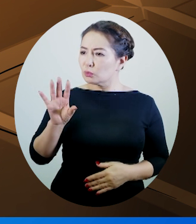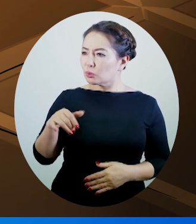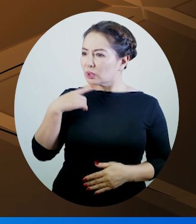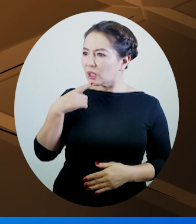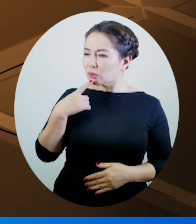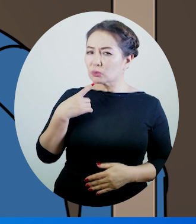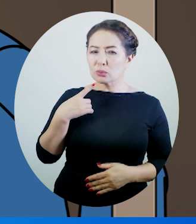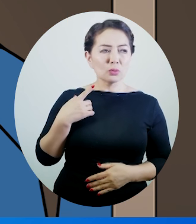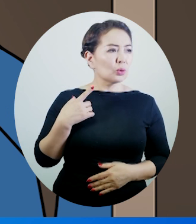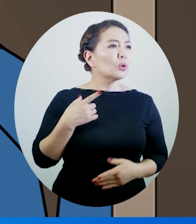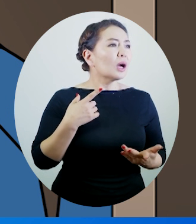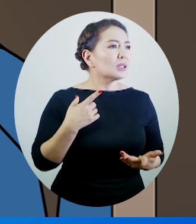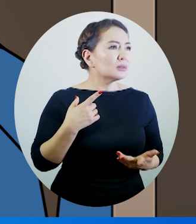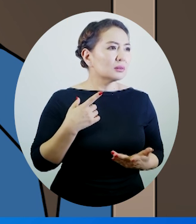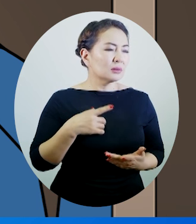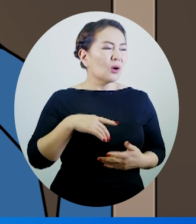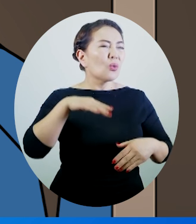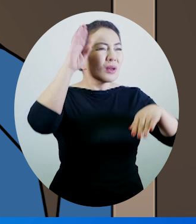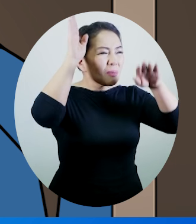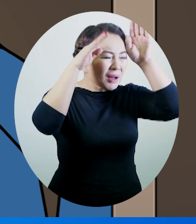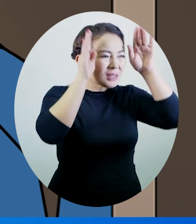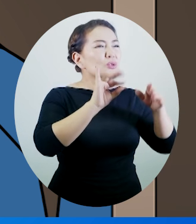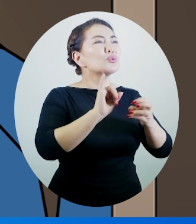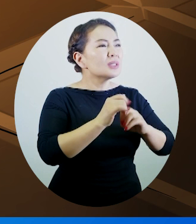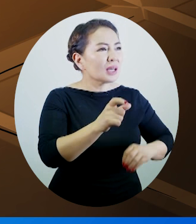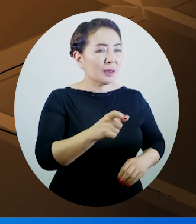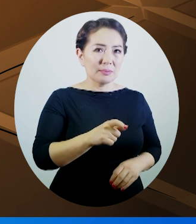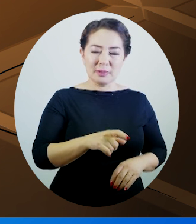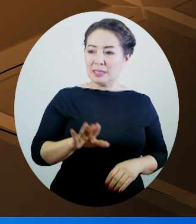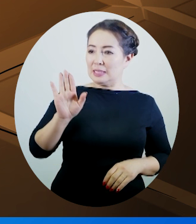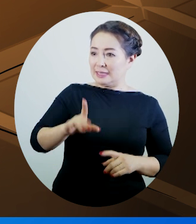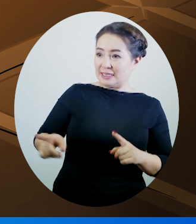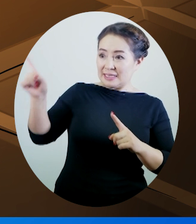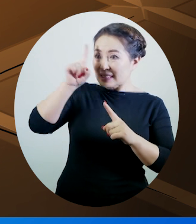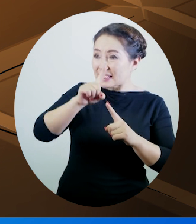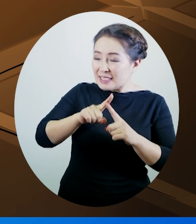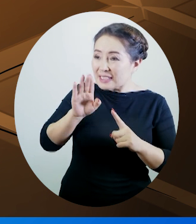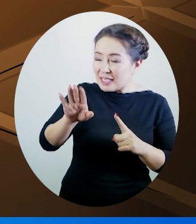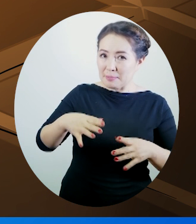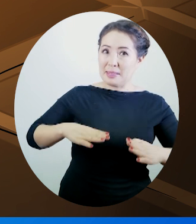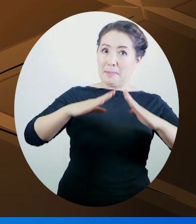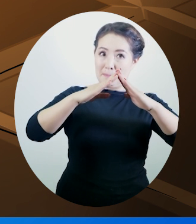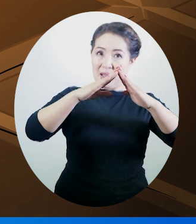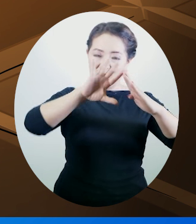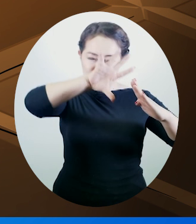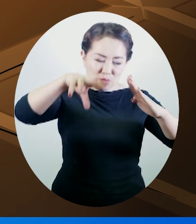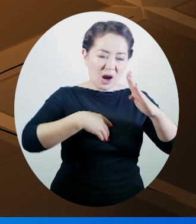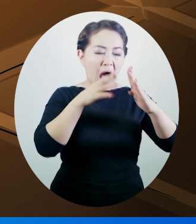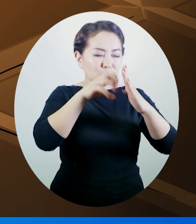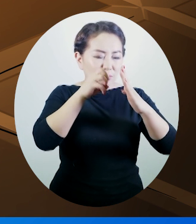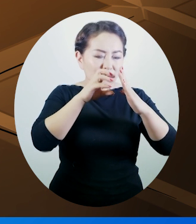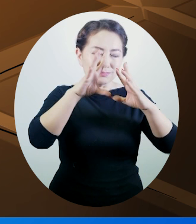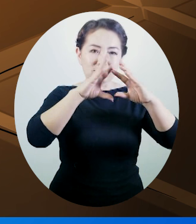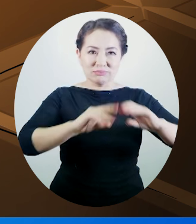Юм хэлсэн үү? Басраа юу хийж байгаа юм бэ? Тэссэрэ мөнх минь. Би энэ байшинг